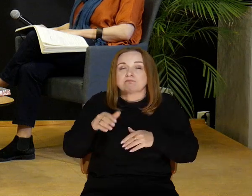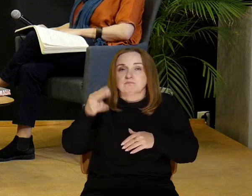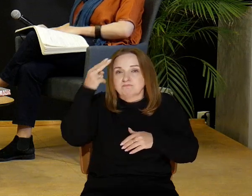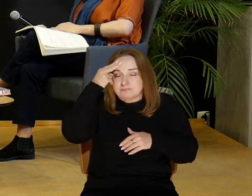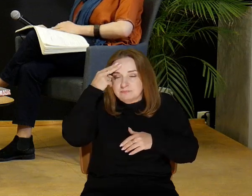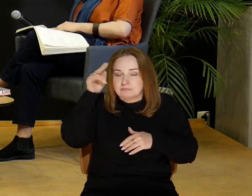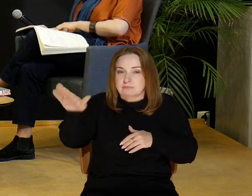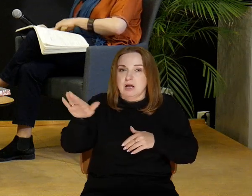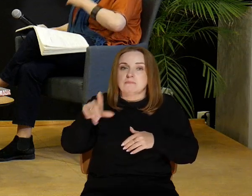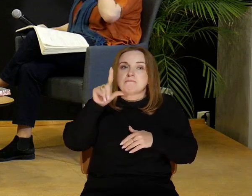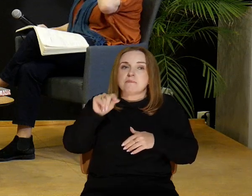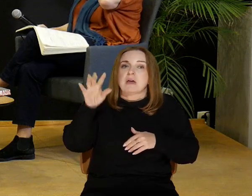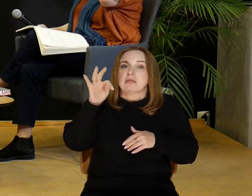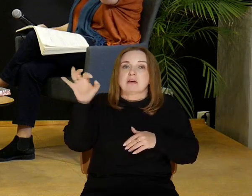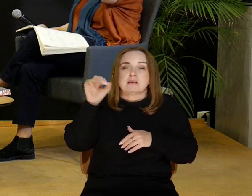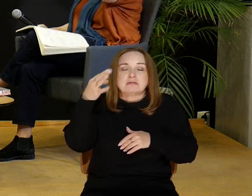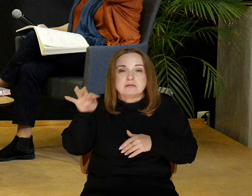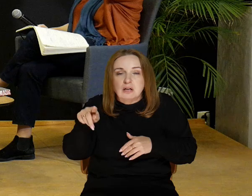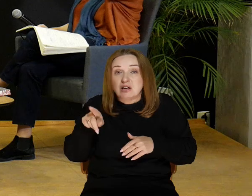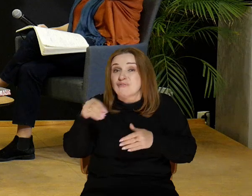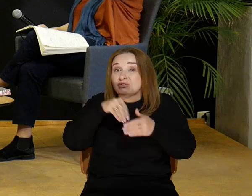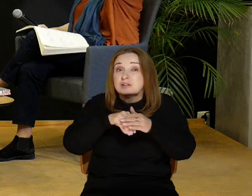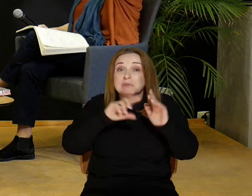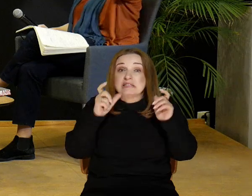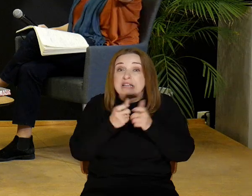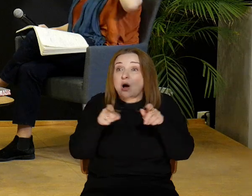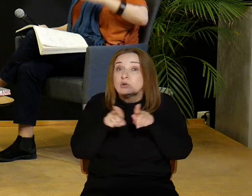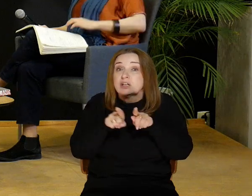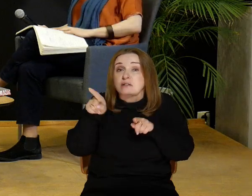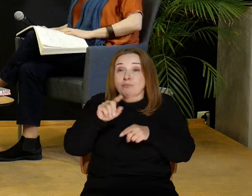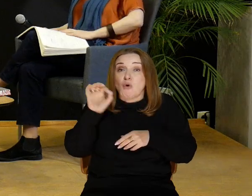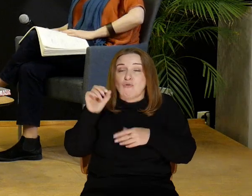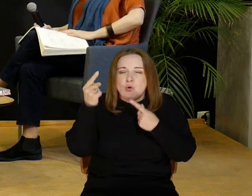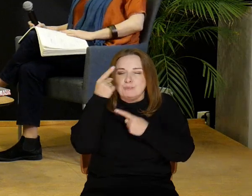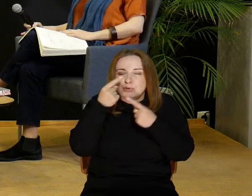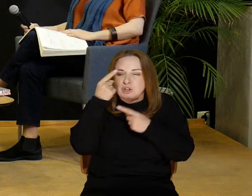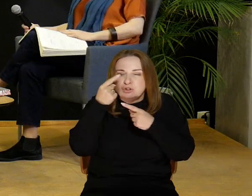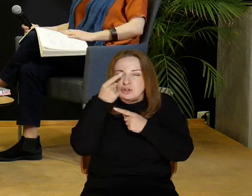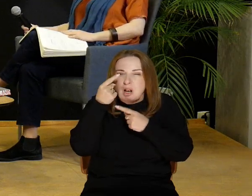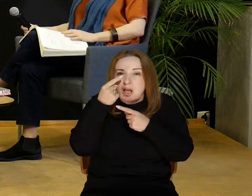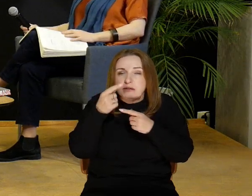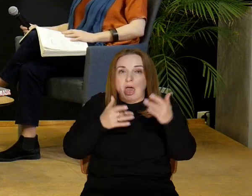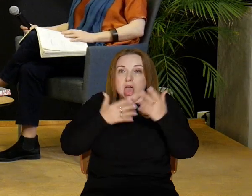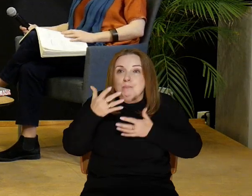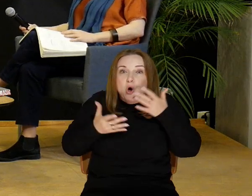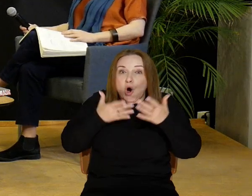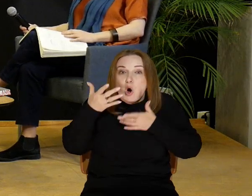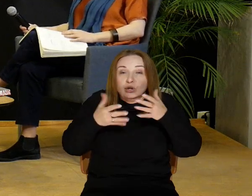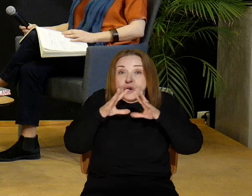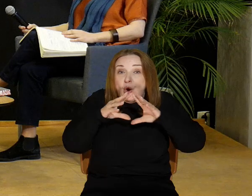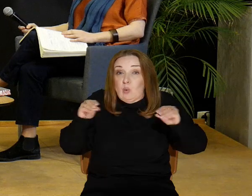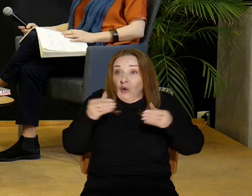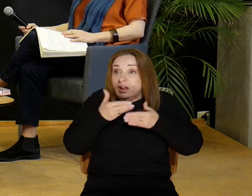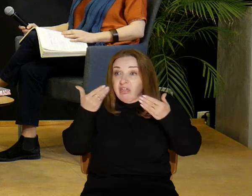Katarzyna w Surmiach-Domańska, czyli te związane z somatyzacjami, tak? Czyli różne jakieś bóle, prawda? Nie dające się wyjaśnić,